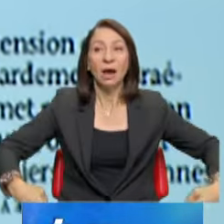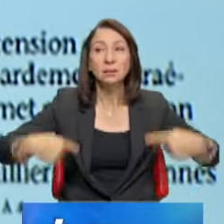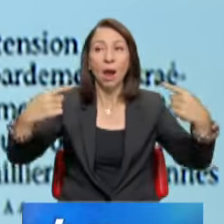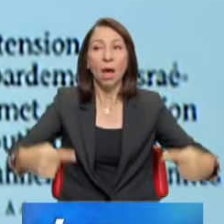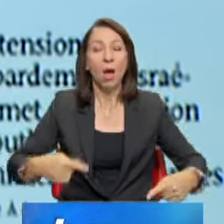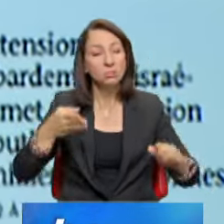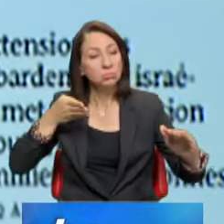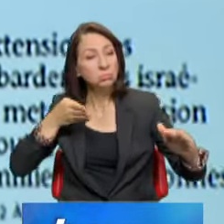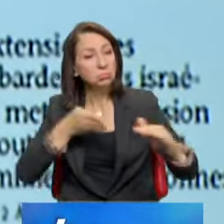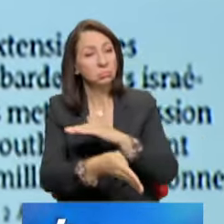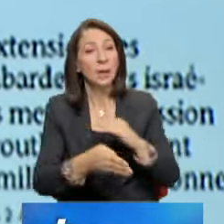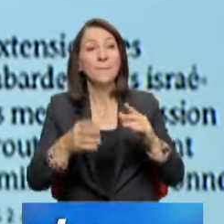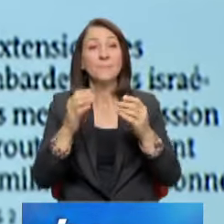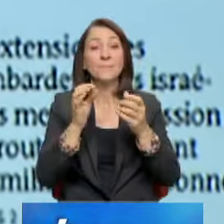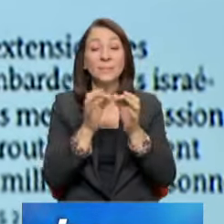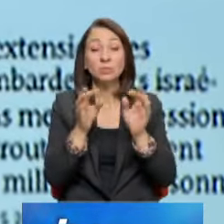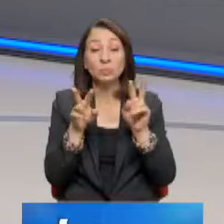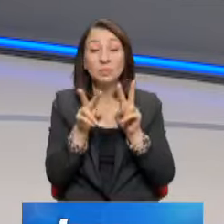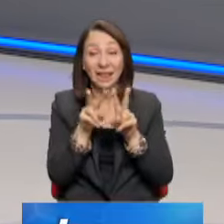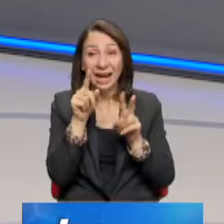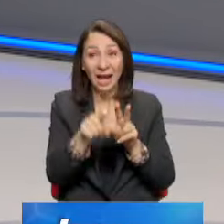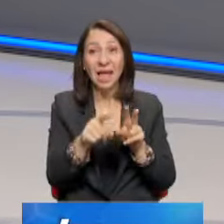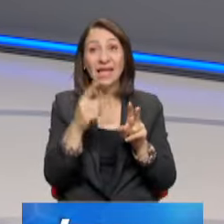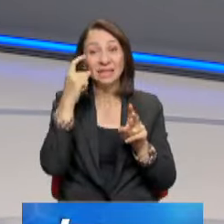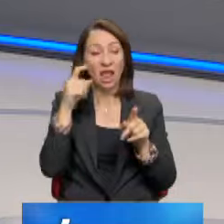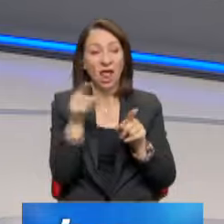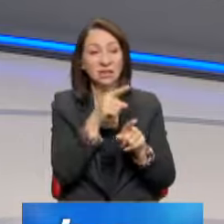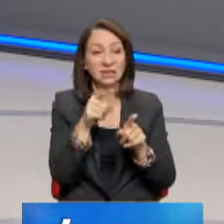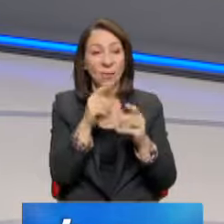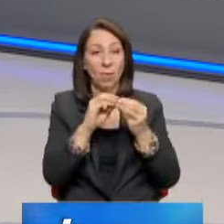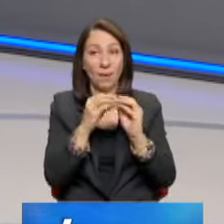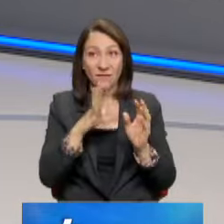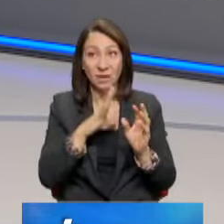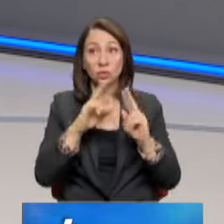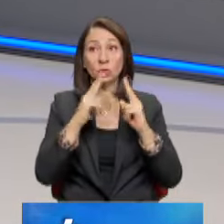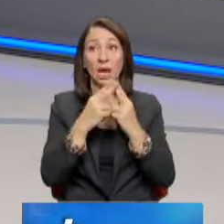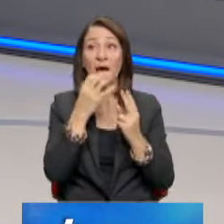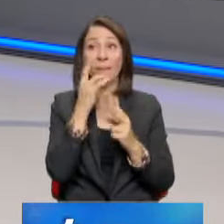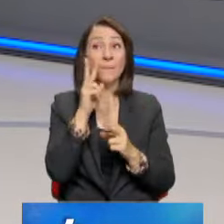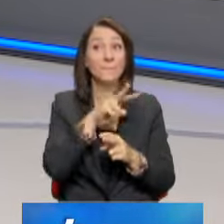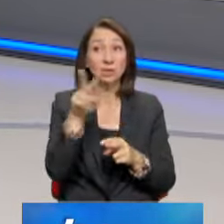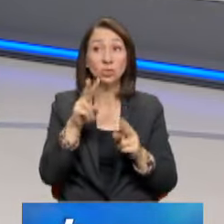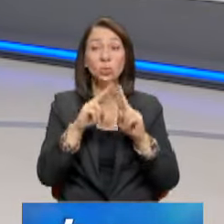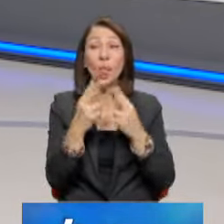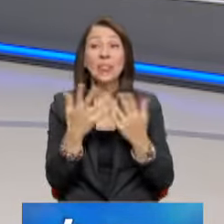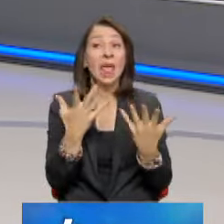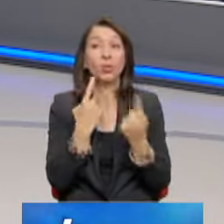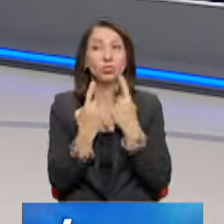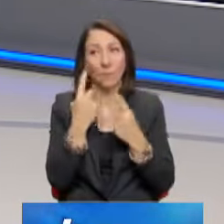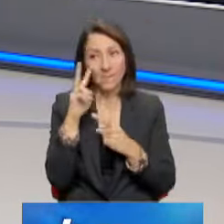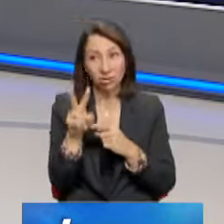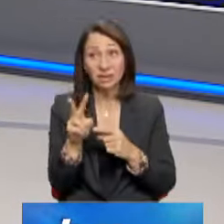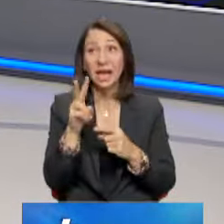girmesi ve ardından Birleşmiş Milletler'le İsrail arasında yaşanan gerilim var. Şimdi biz dünya haber turu yapacağız. Dünya neyi konuşuyor ona